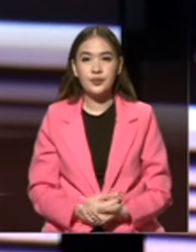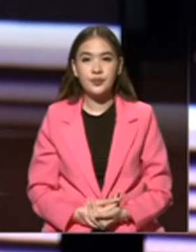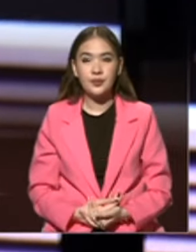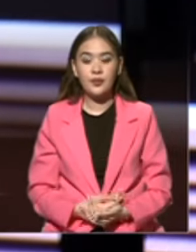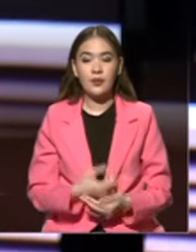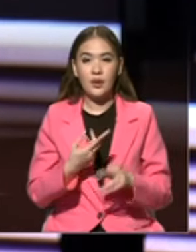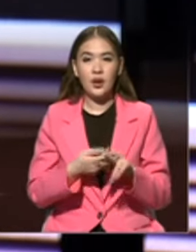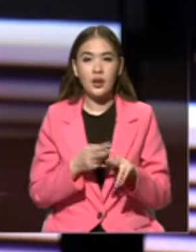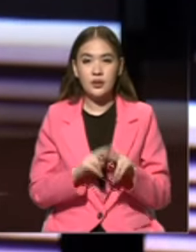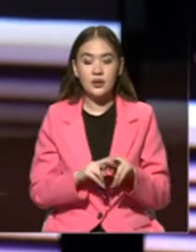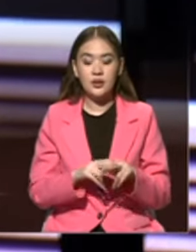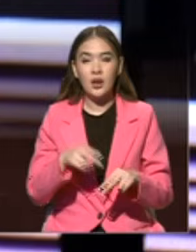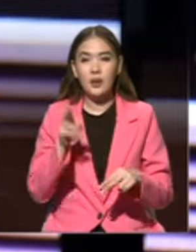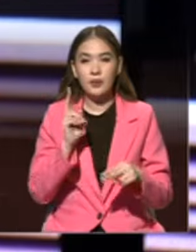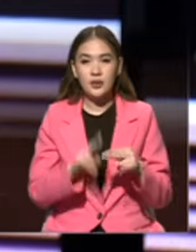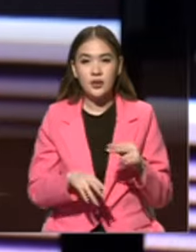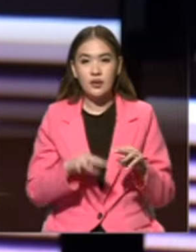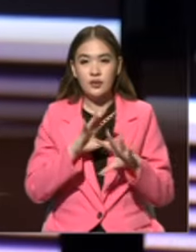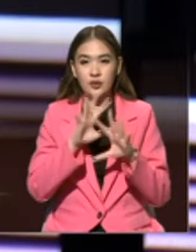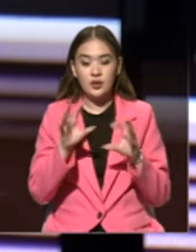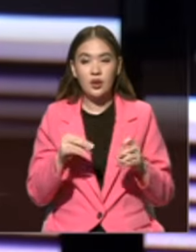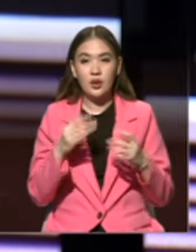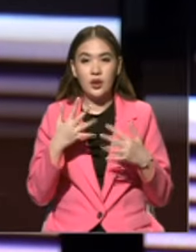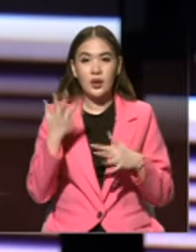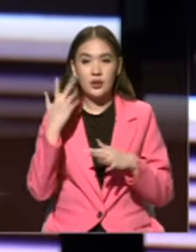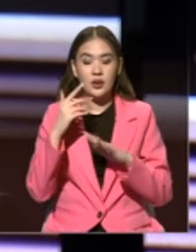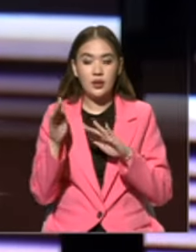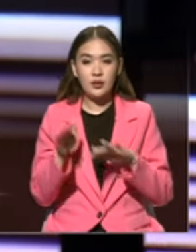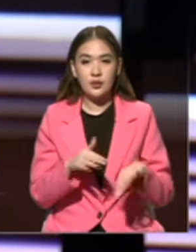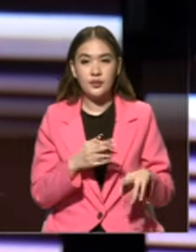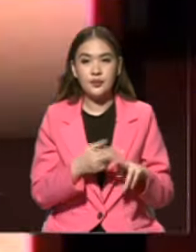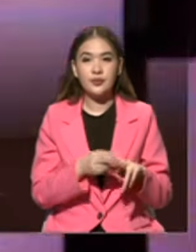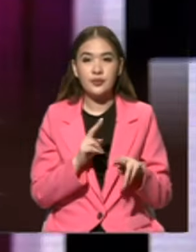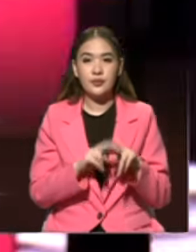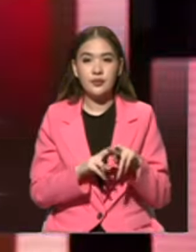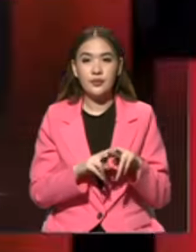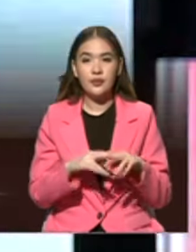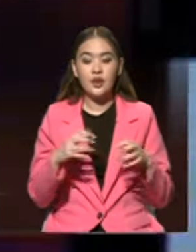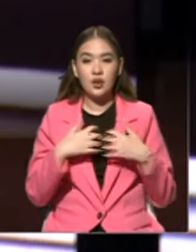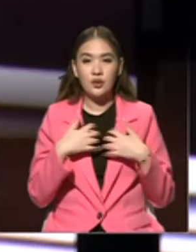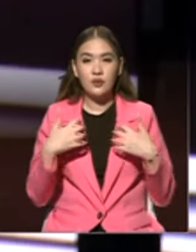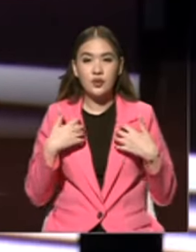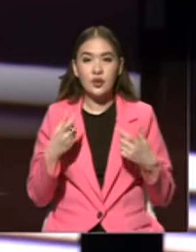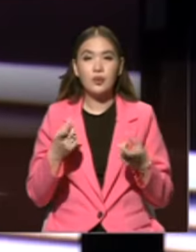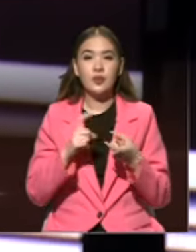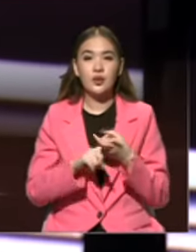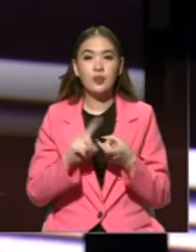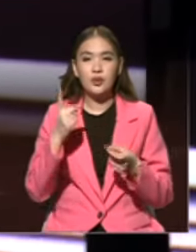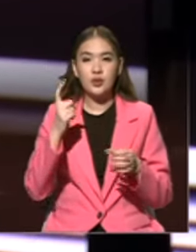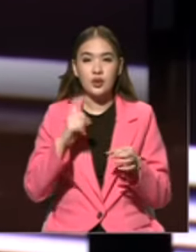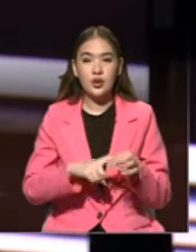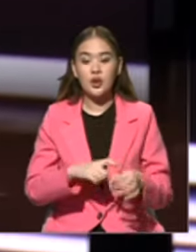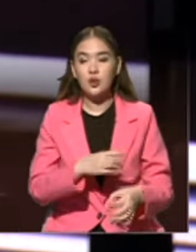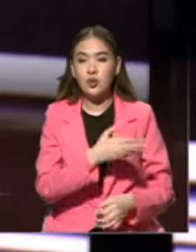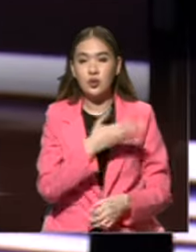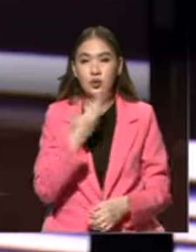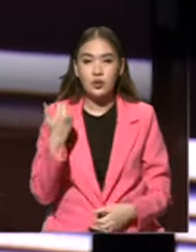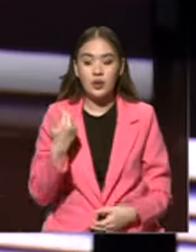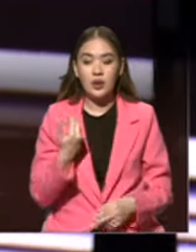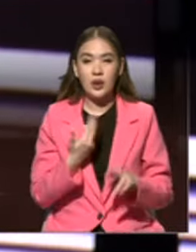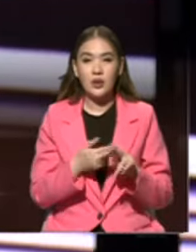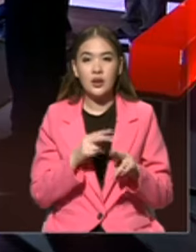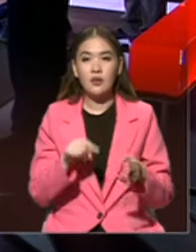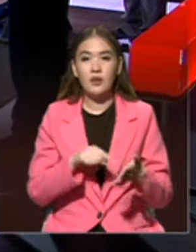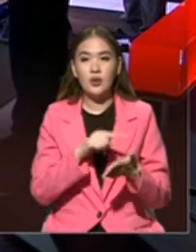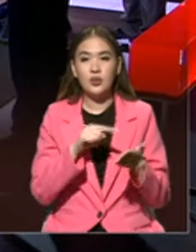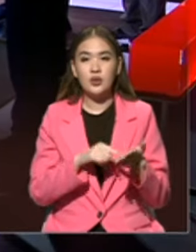бұл шара бітер, аман есен бәрі жақсы шығармыз. Бірақ бұл жүйе неден сол малдың мәселесі бойынша? Неге тіркеуде жоқ ол? Осы сұрақ туындау